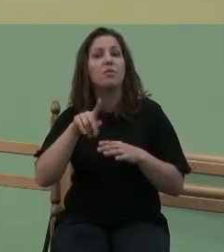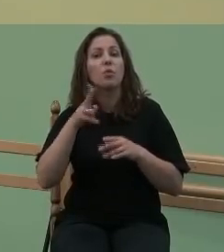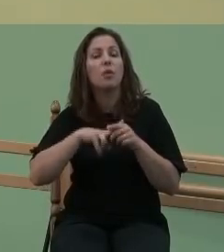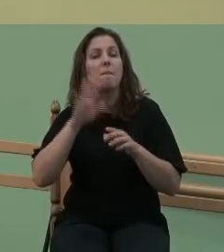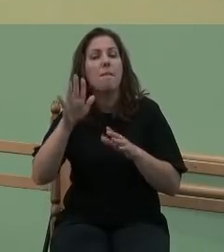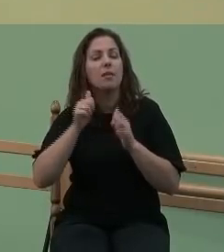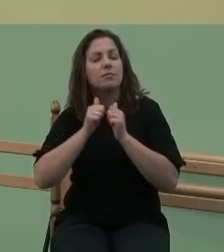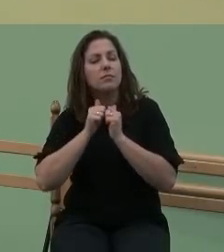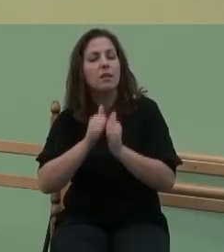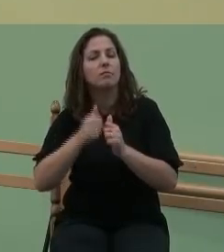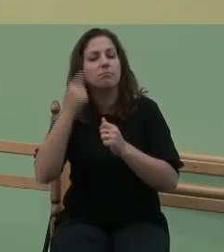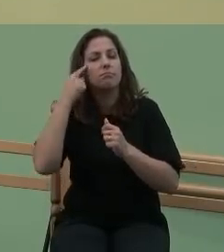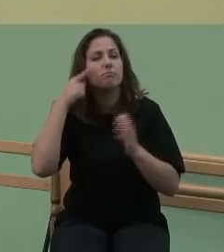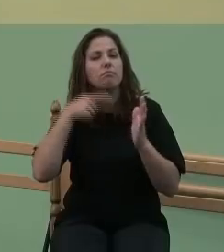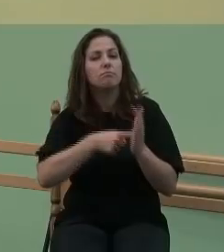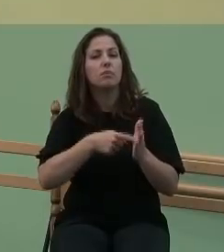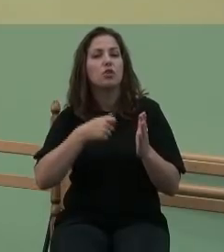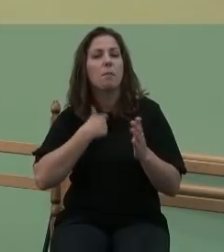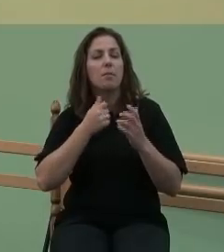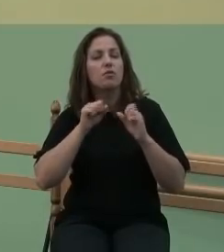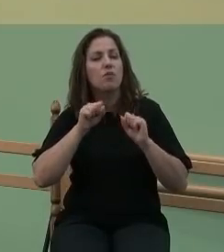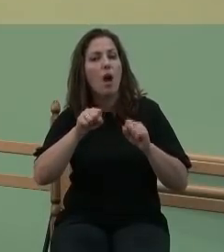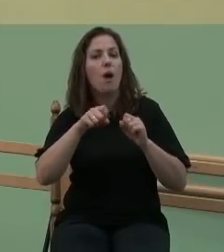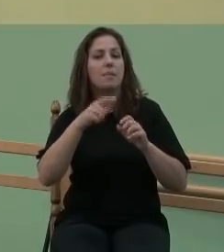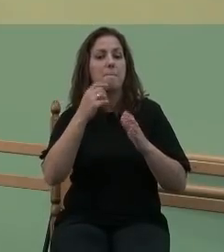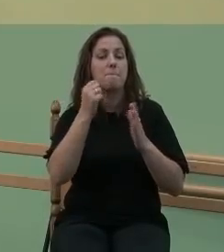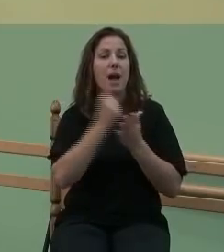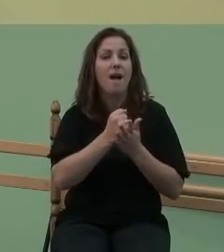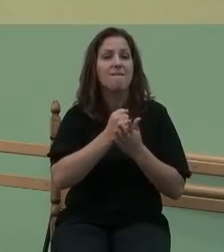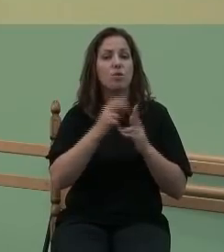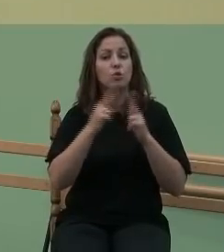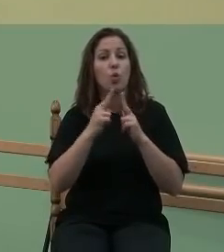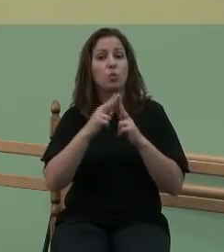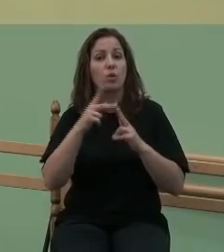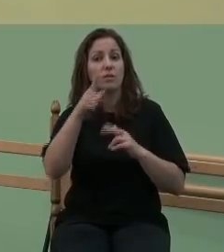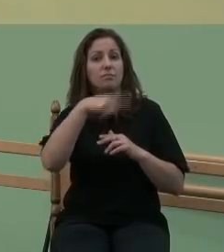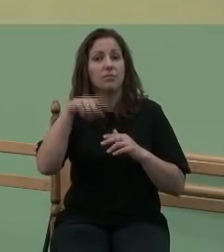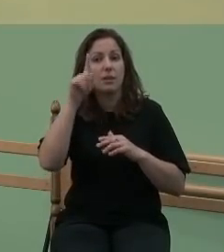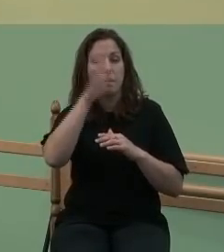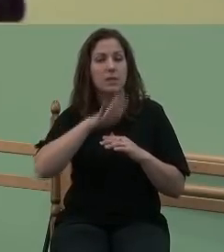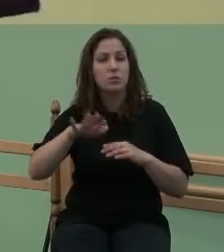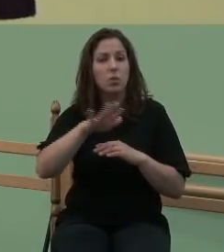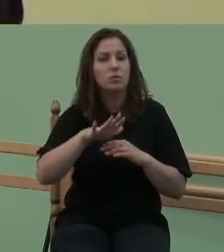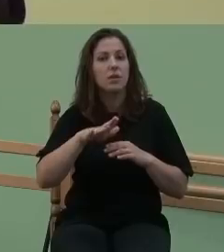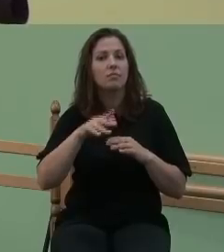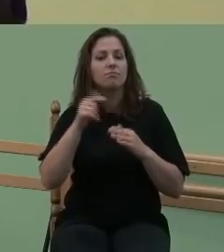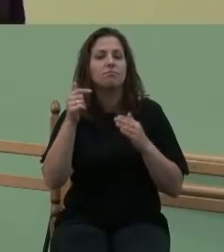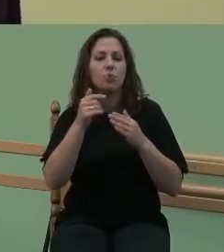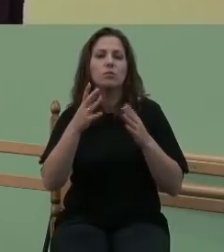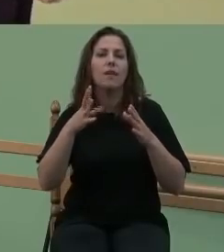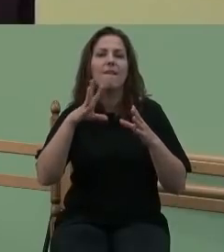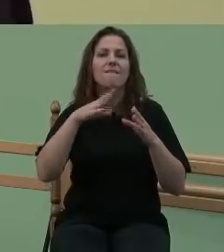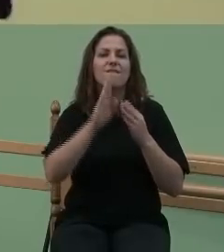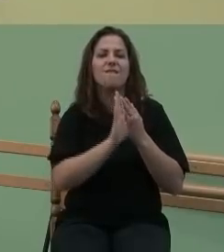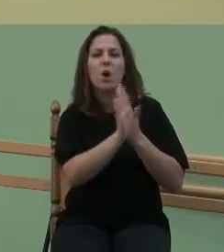aby działać w kierunku tego, żeby prawo i stosunki społeczne nie działały ekskluzywnie i